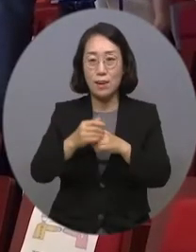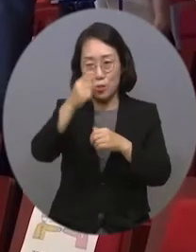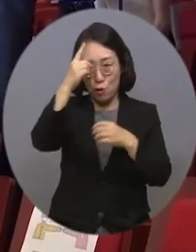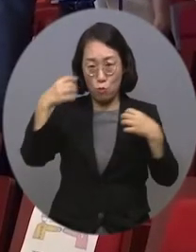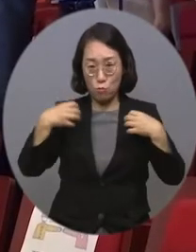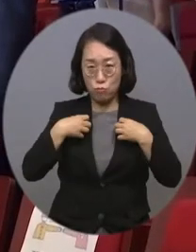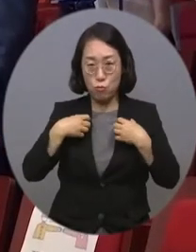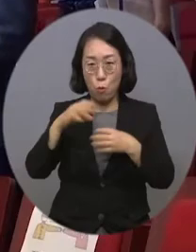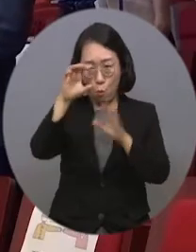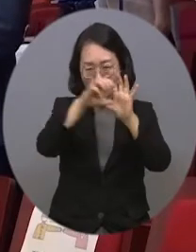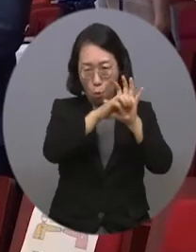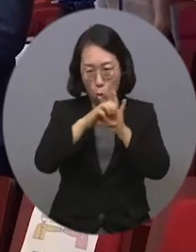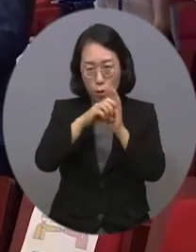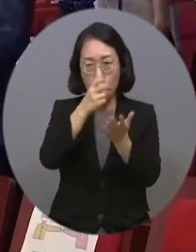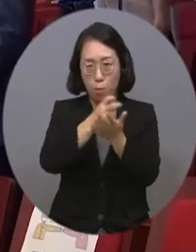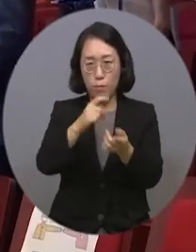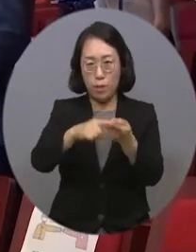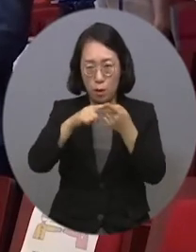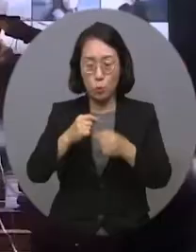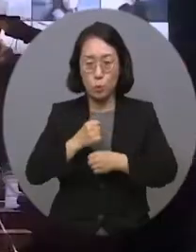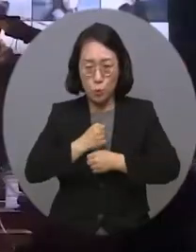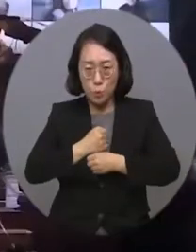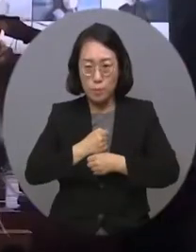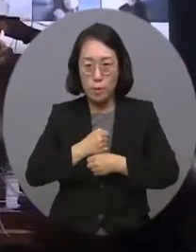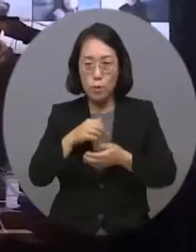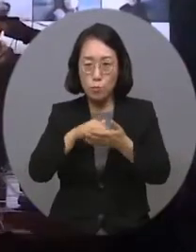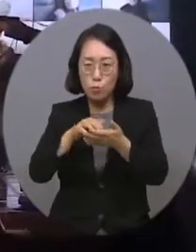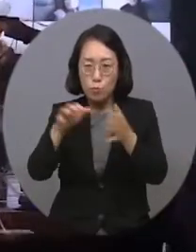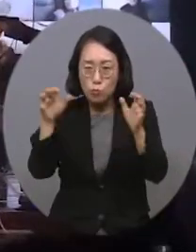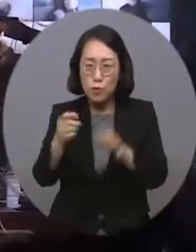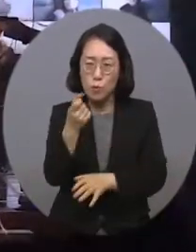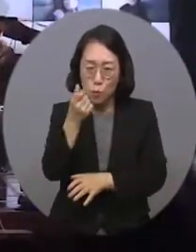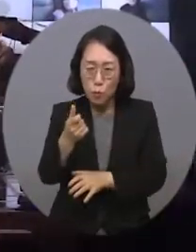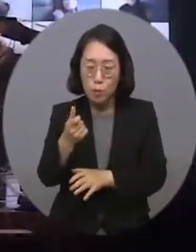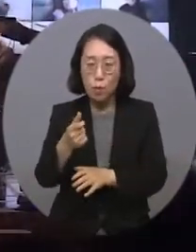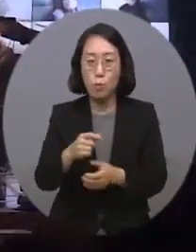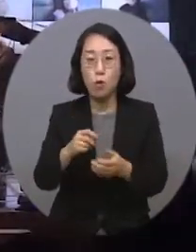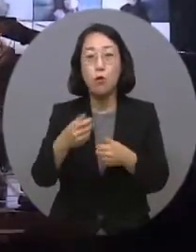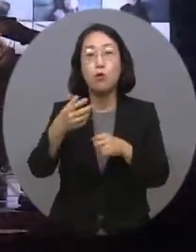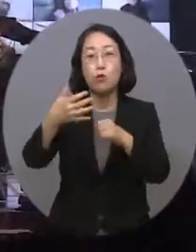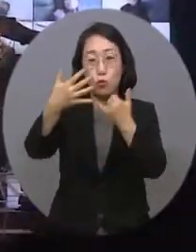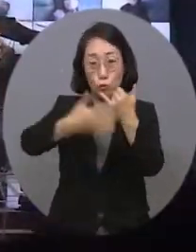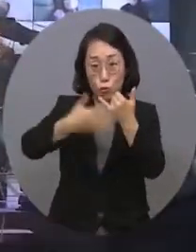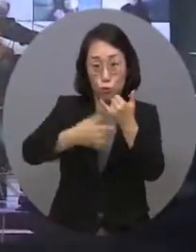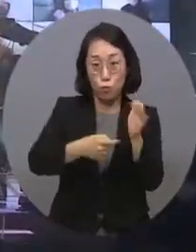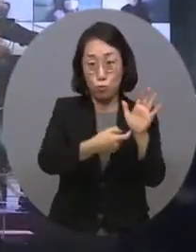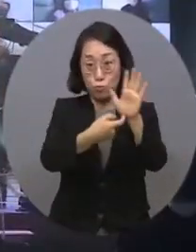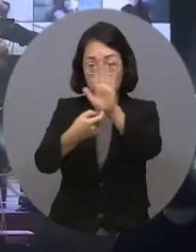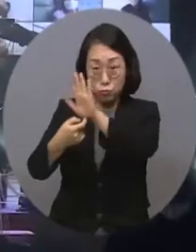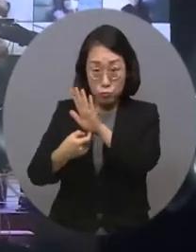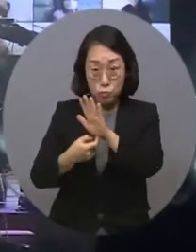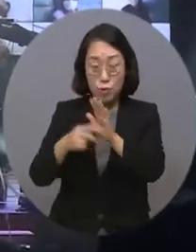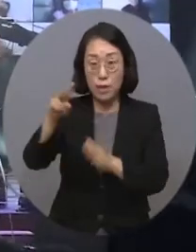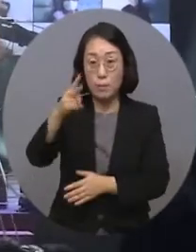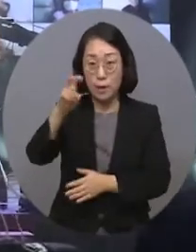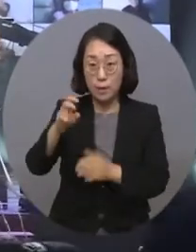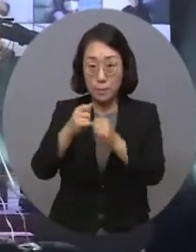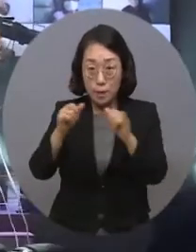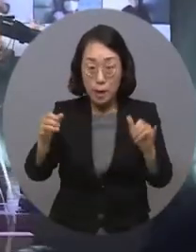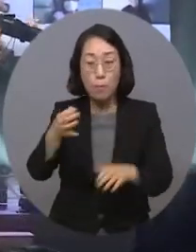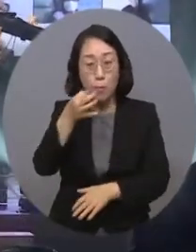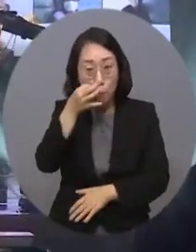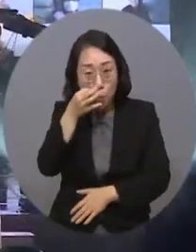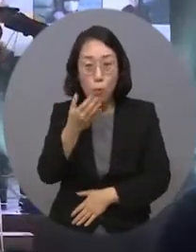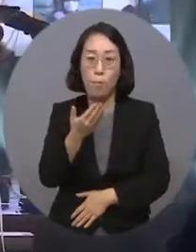지침을 준수하여 소규모로 개최했으며 도 유튜브 채널로 행사를 실시간 중계 220만 도민과 함께하는 시간을